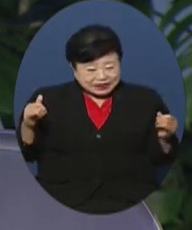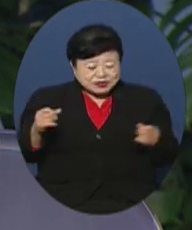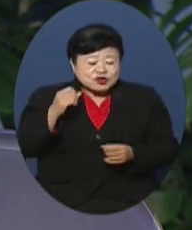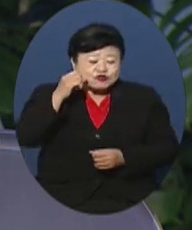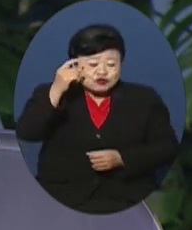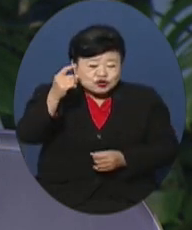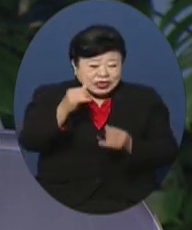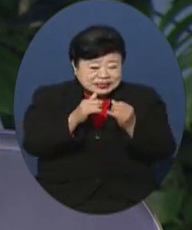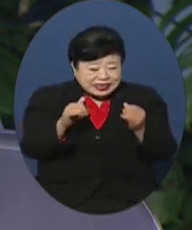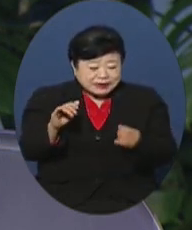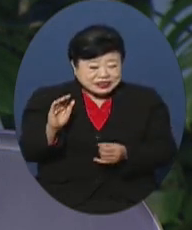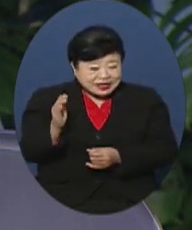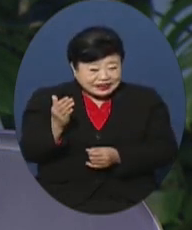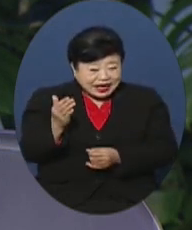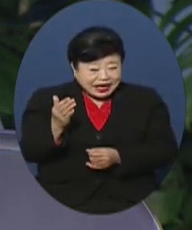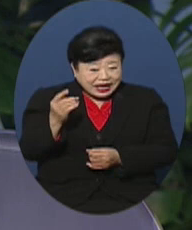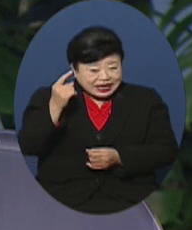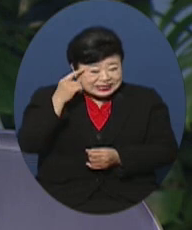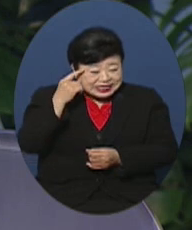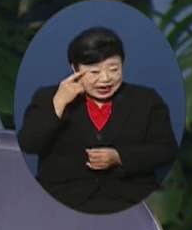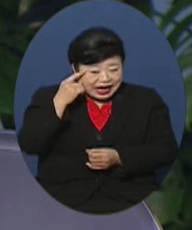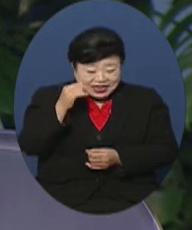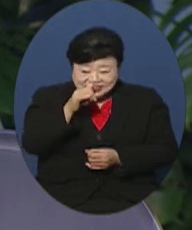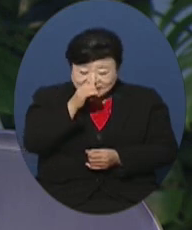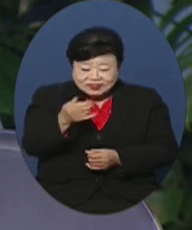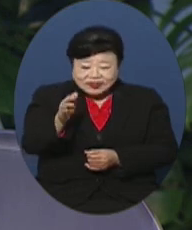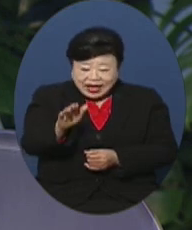훌륭한 문명을 이룰 것 같지만